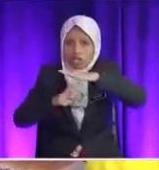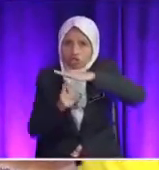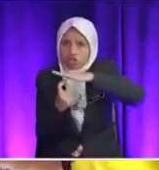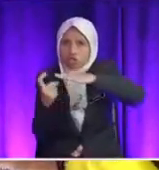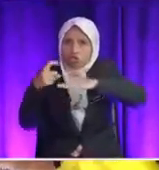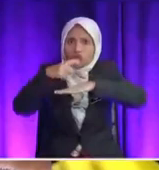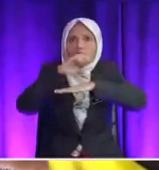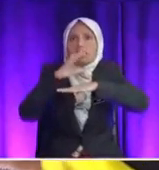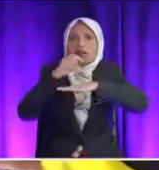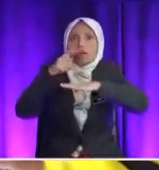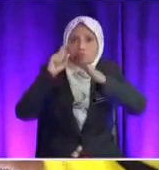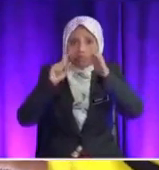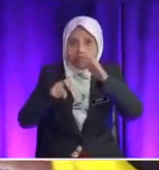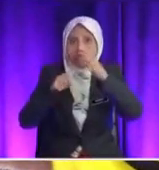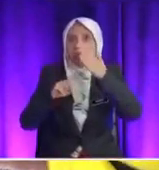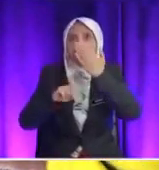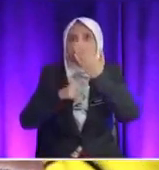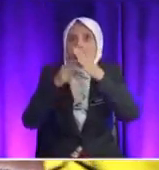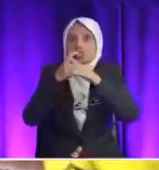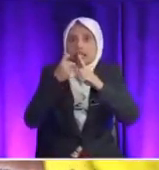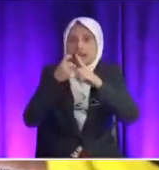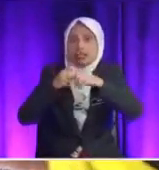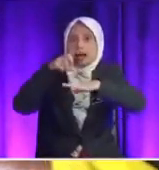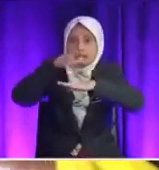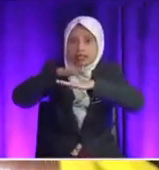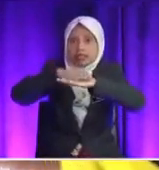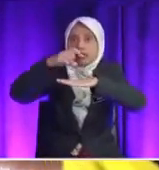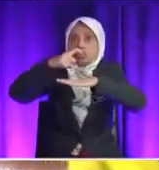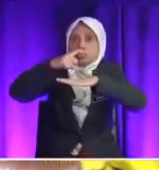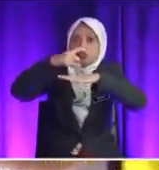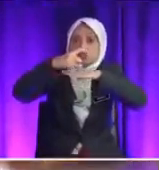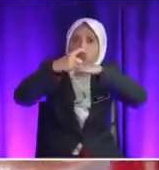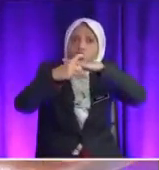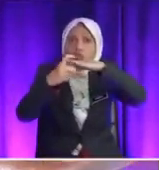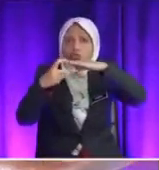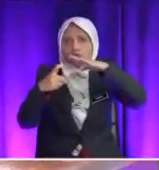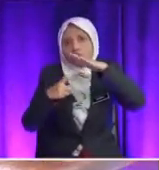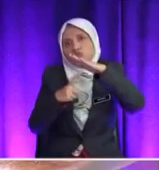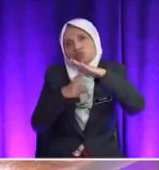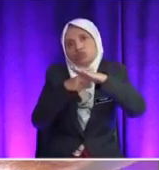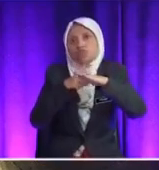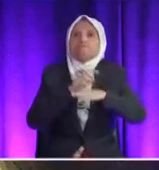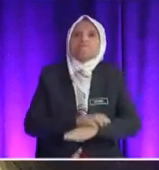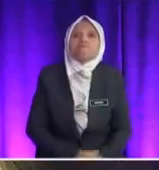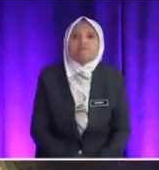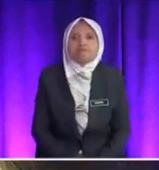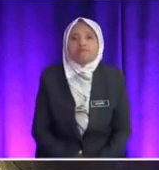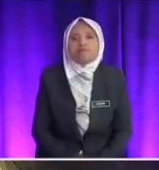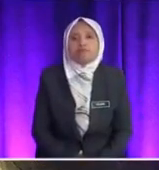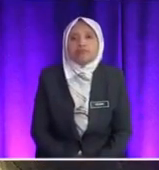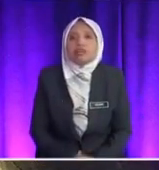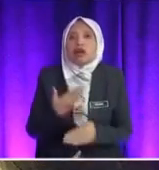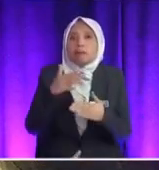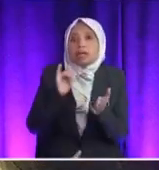nah Hai ah apa ini penungu byuk